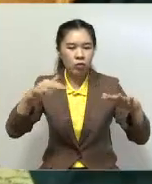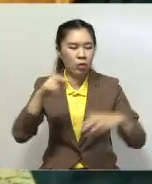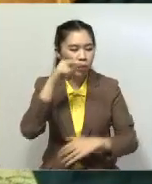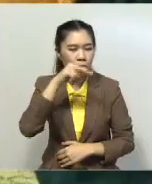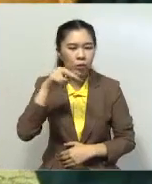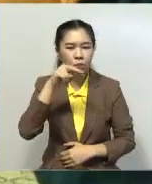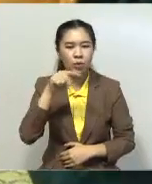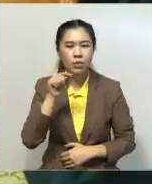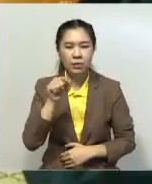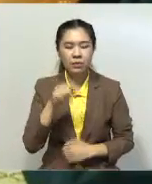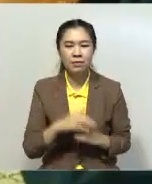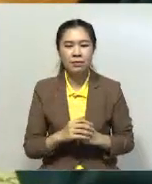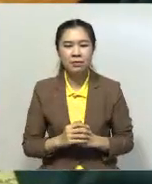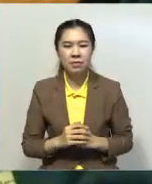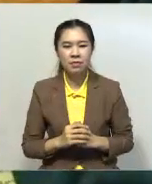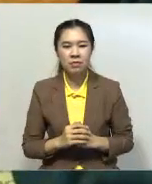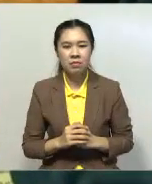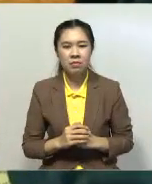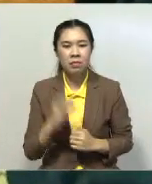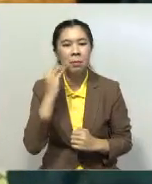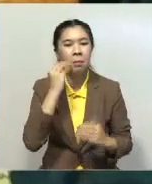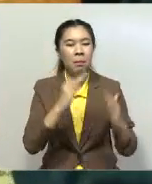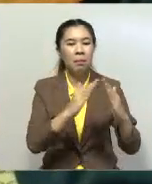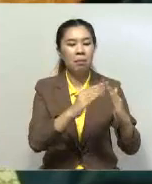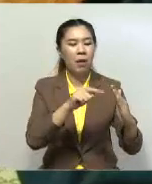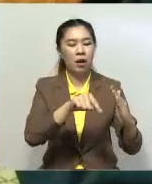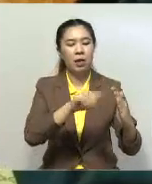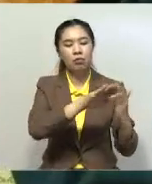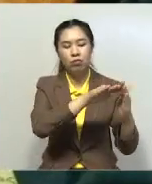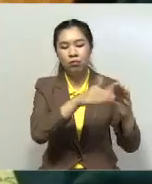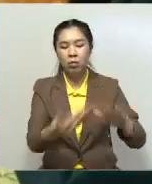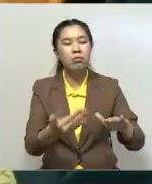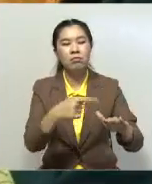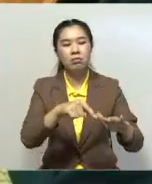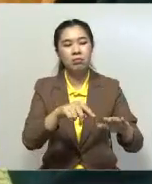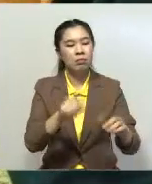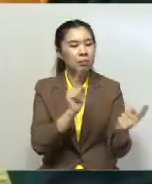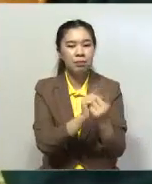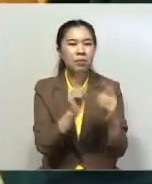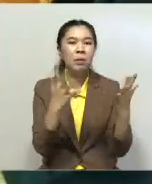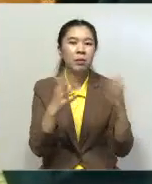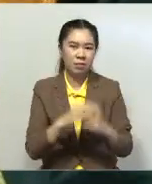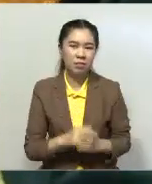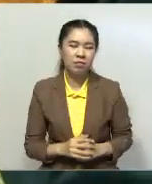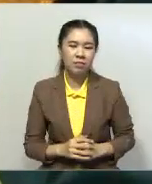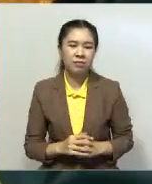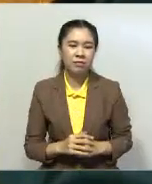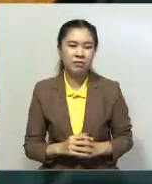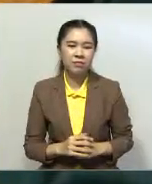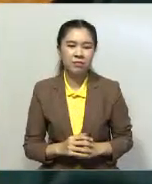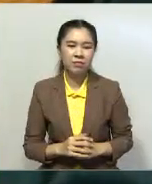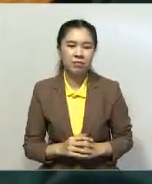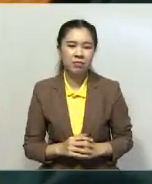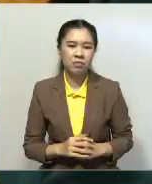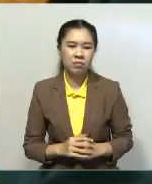อกบ้านรู้หนักไม่มีแล้วพังมาแล้วอะไรแบบนี้แต่รู้สึกว่าตรงนั้น